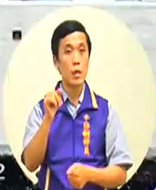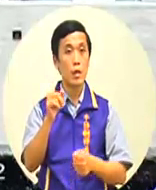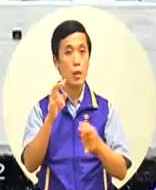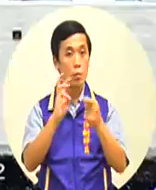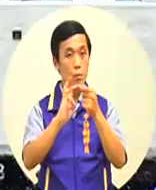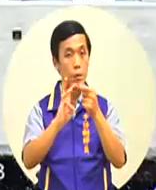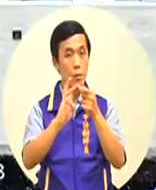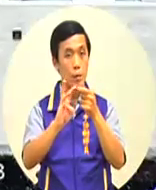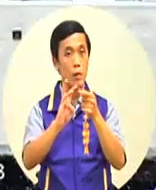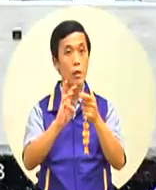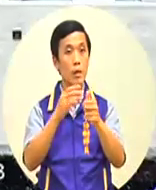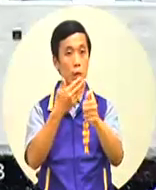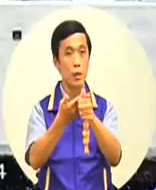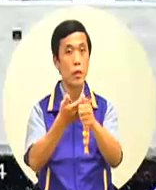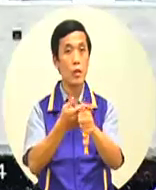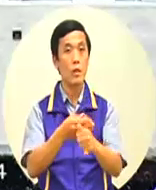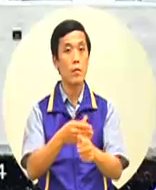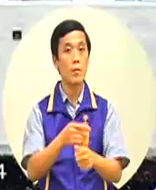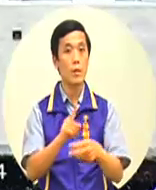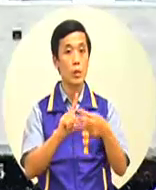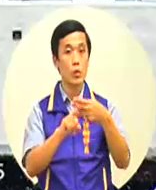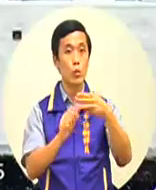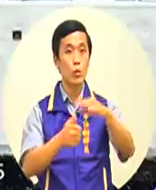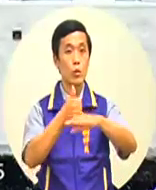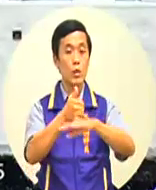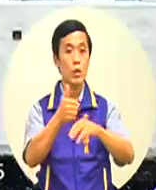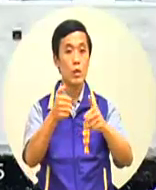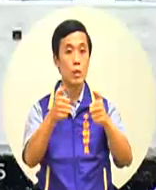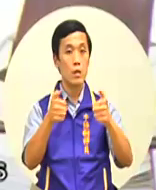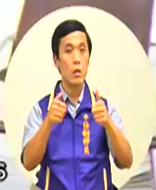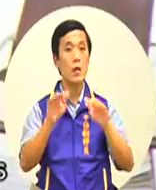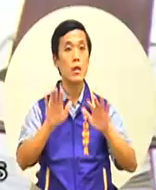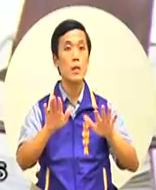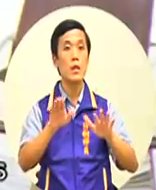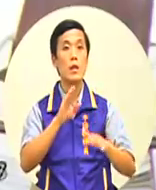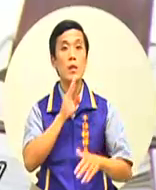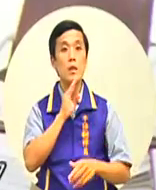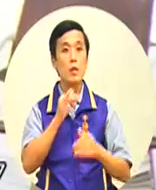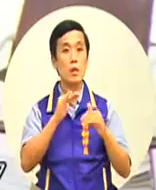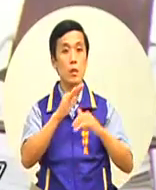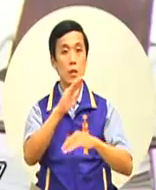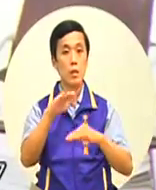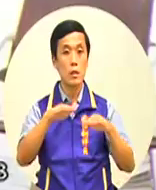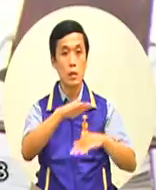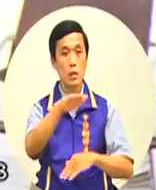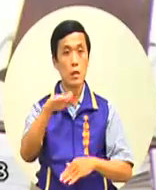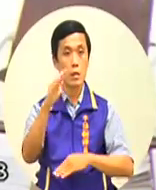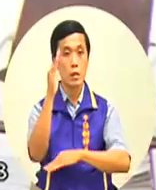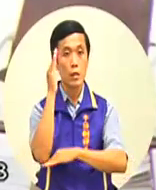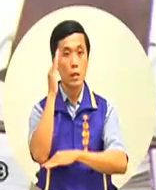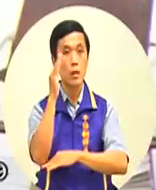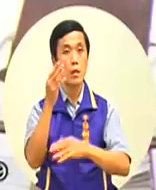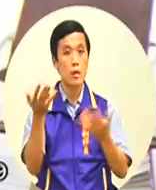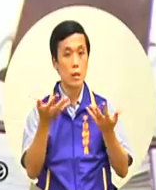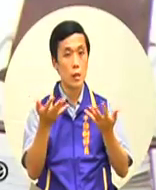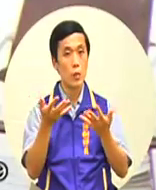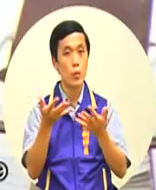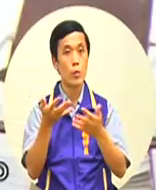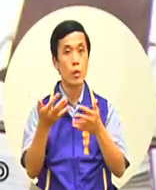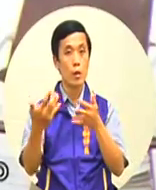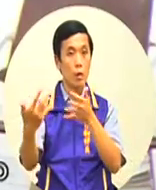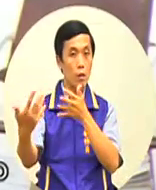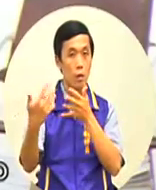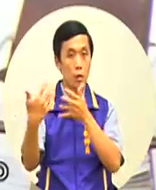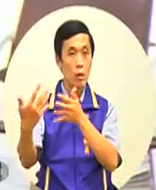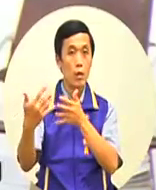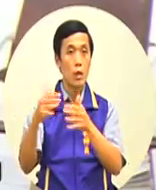分钟。 好，谢谢主席。今天是我们社政部门的业务质询。我